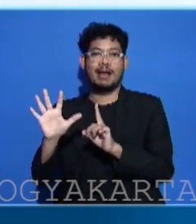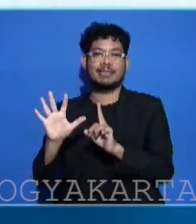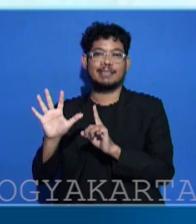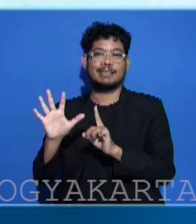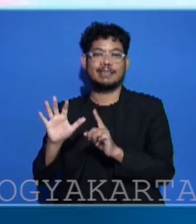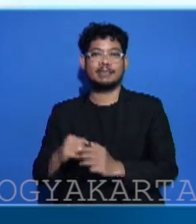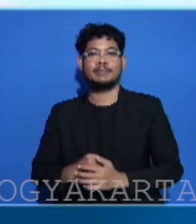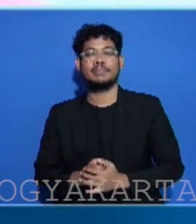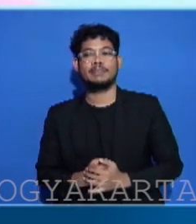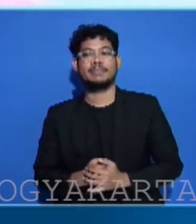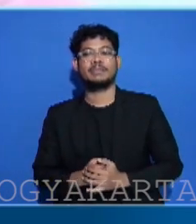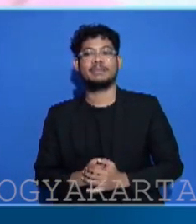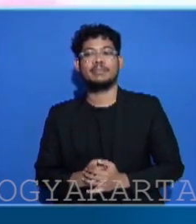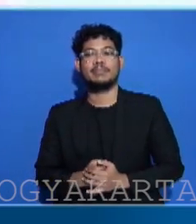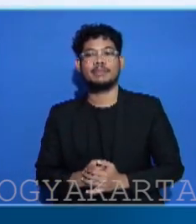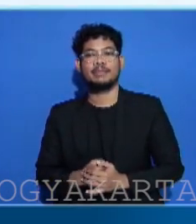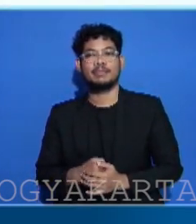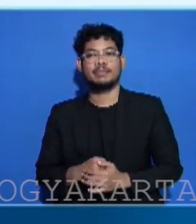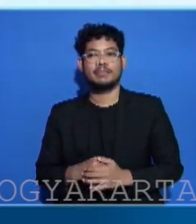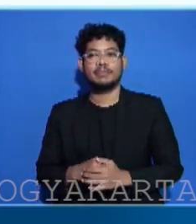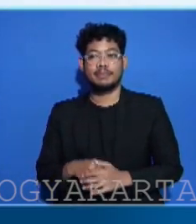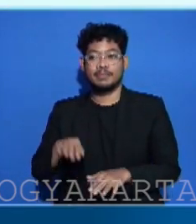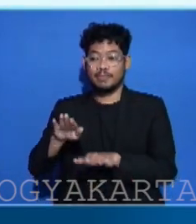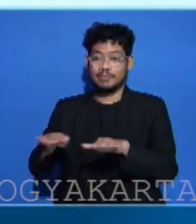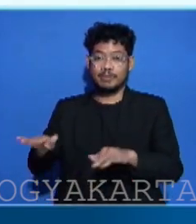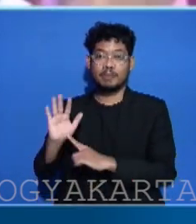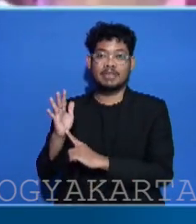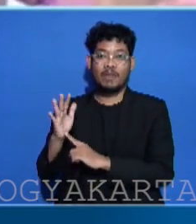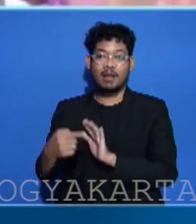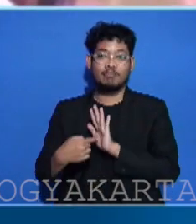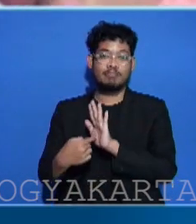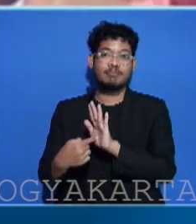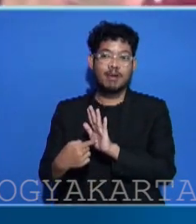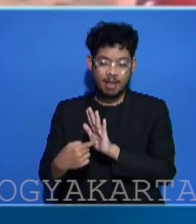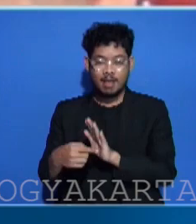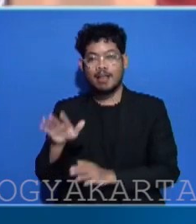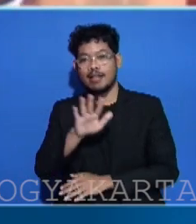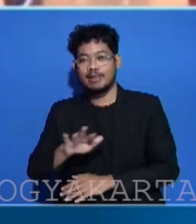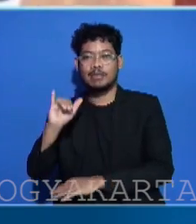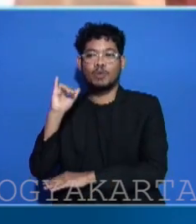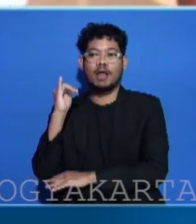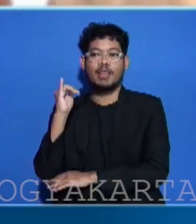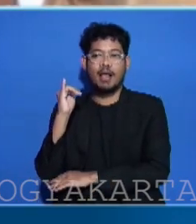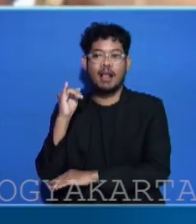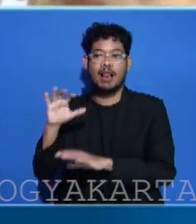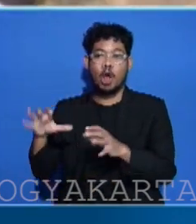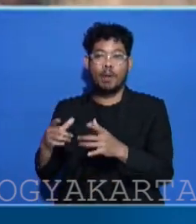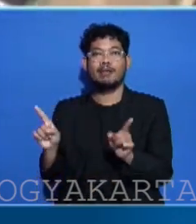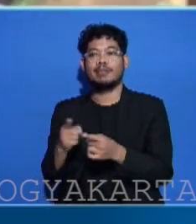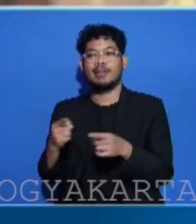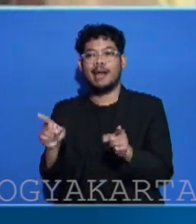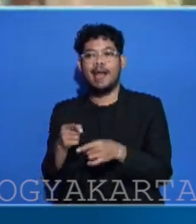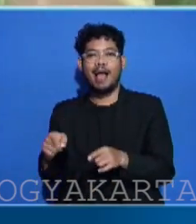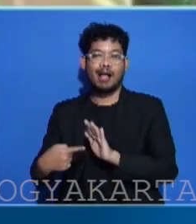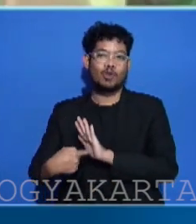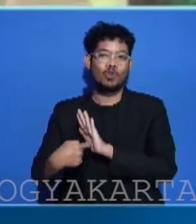berbeda, mulai pelajar, mahasiswa, hingga pekerja di Yogyakarta. Salah satu paduan suara independen ini dijadwalkan tampil